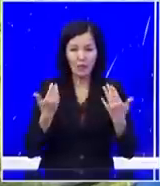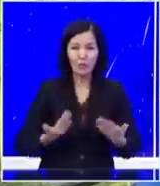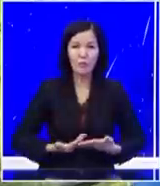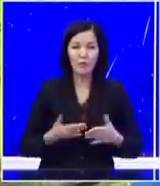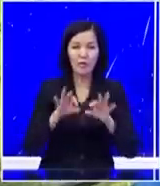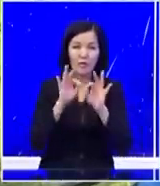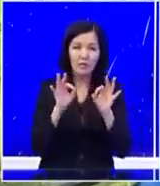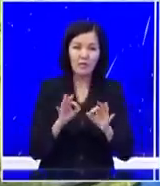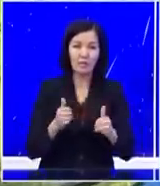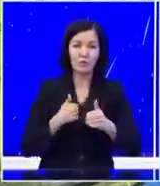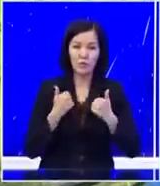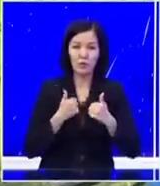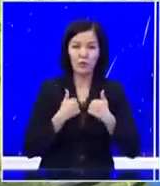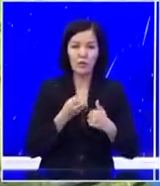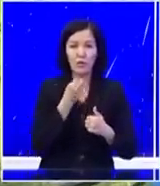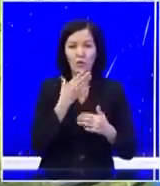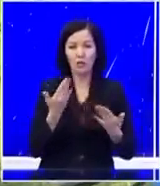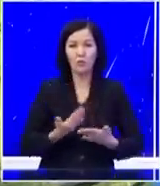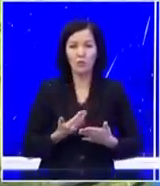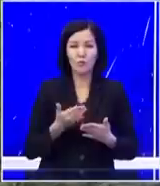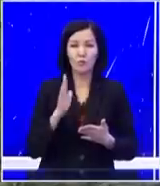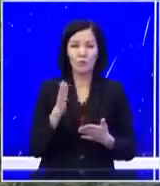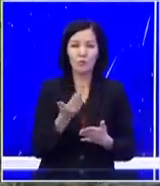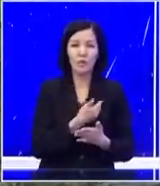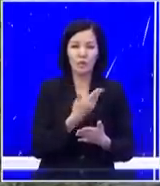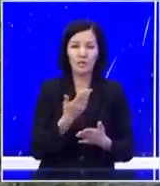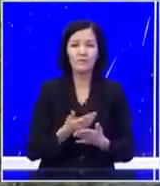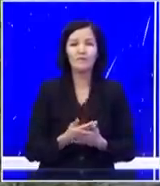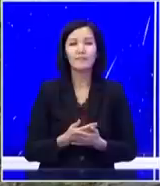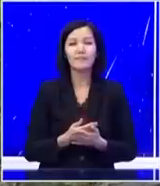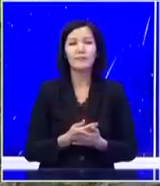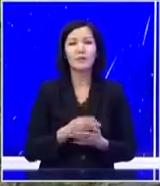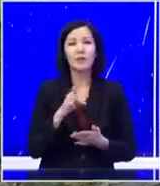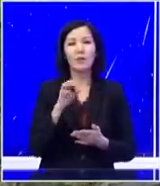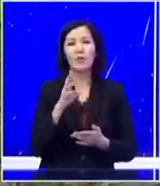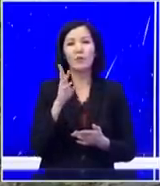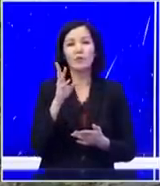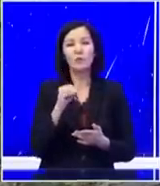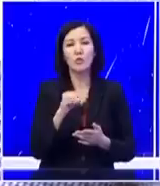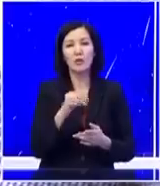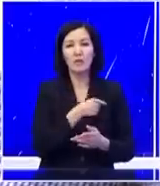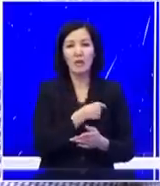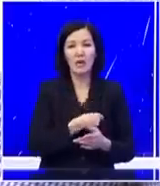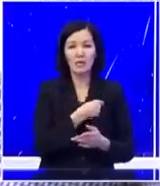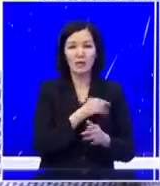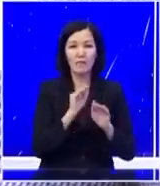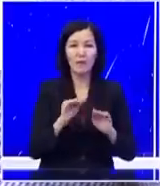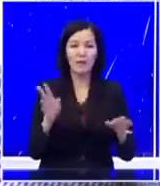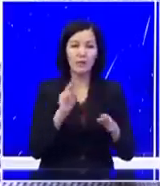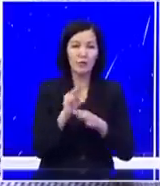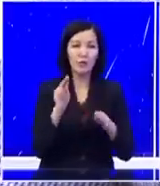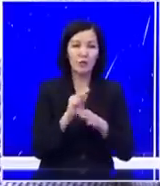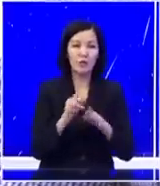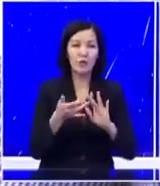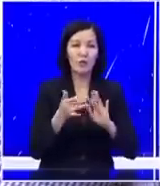ұстанып, жақсы осындай өмір сүрсе екен деймін. Әбдуәли Тастанов Көксу ауданындағы аға жаттықтырушы болып шәкірт тәрбиелейді. Олармен